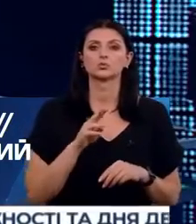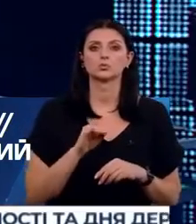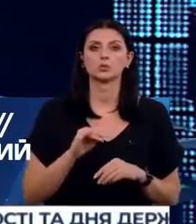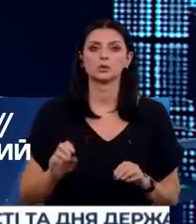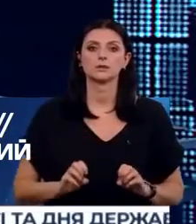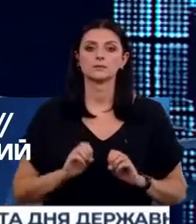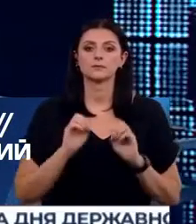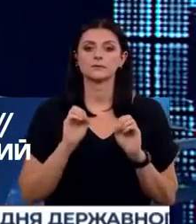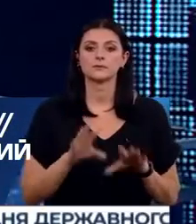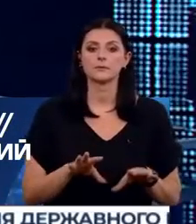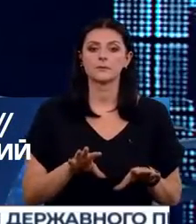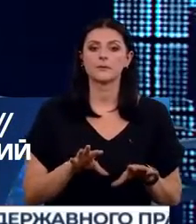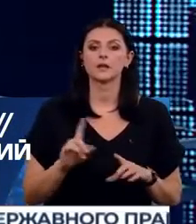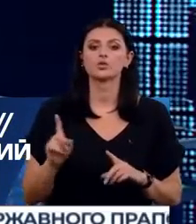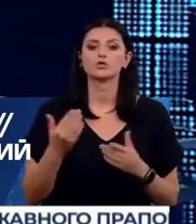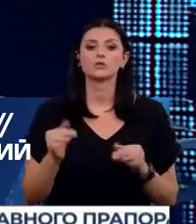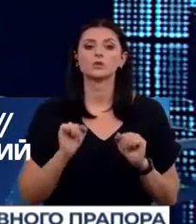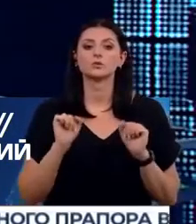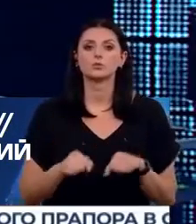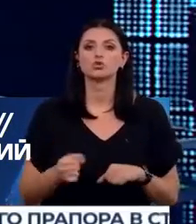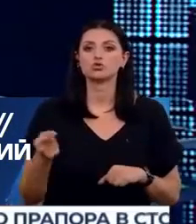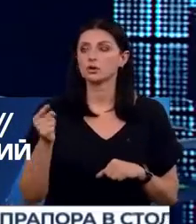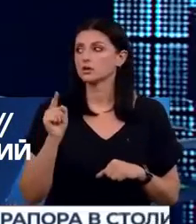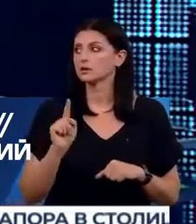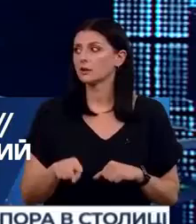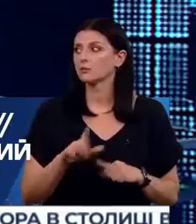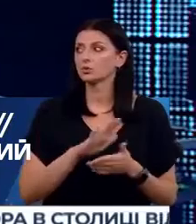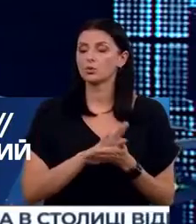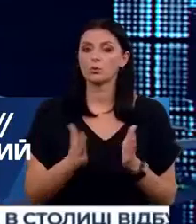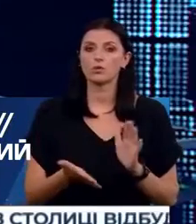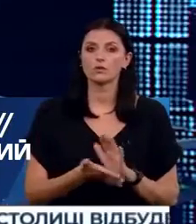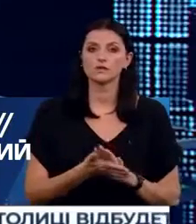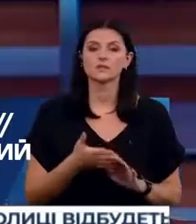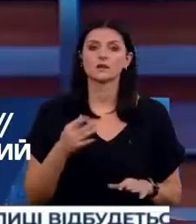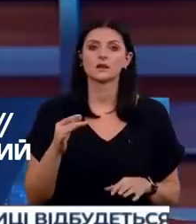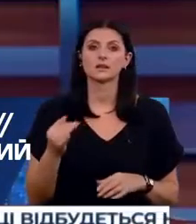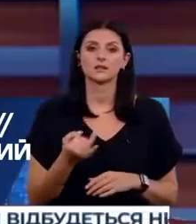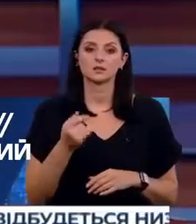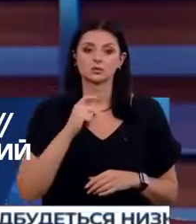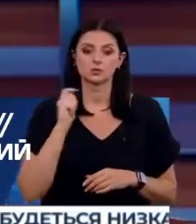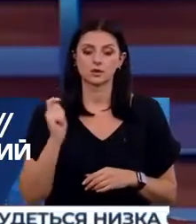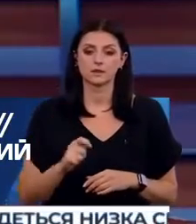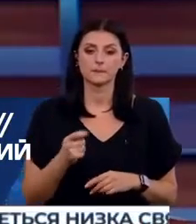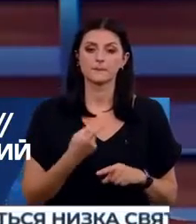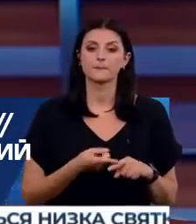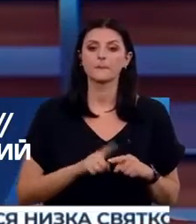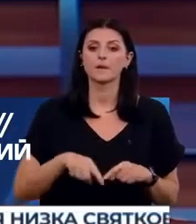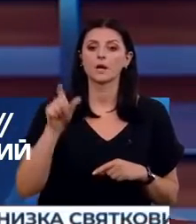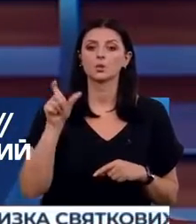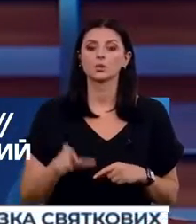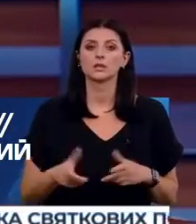ядерну зброю. Що він може там домовитись, представляти інтереси України? Це людина,